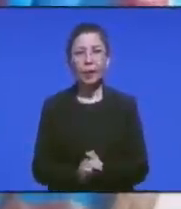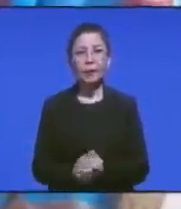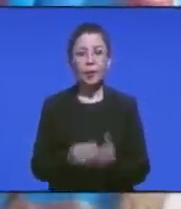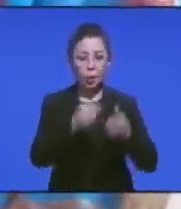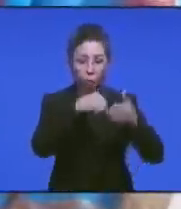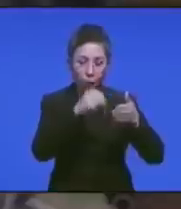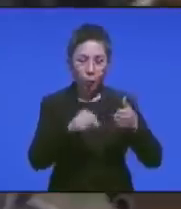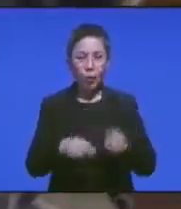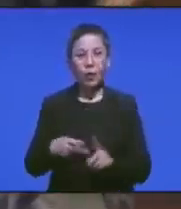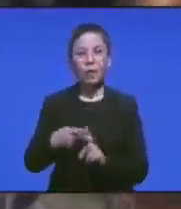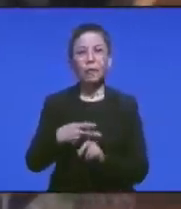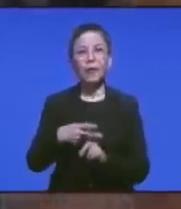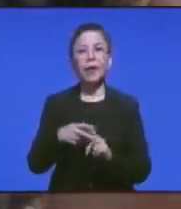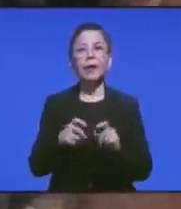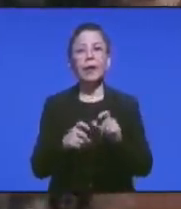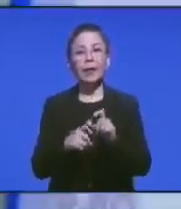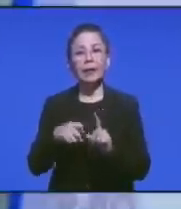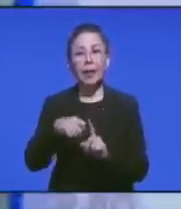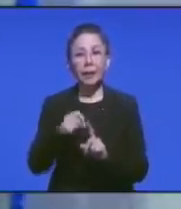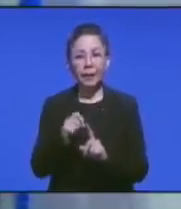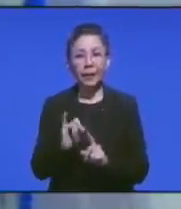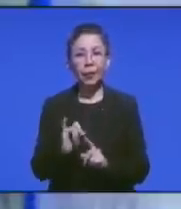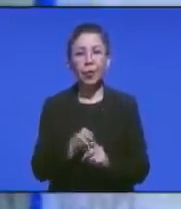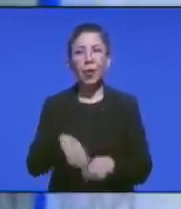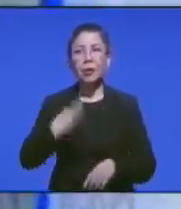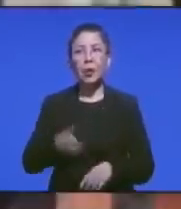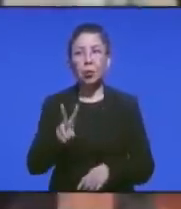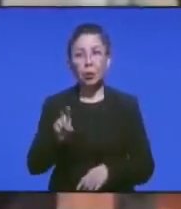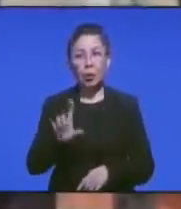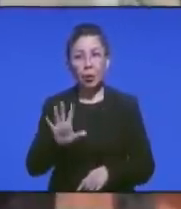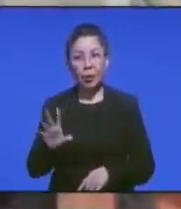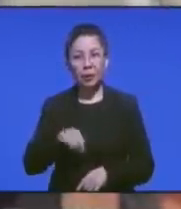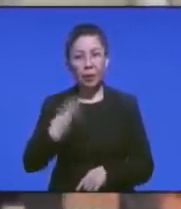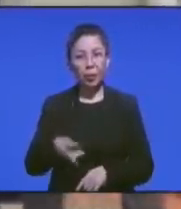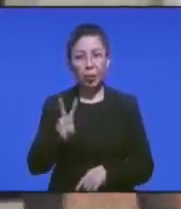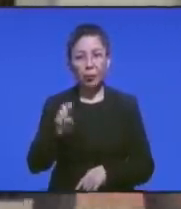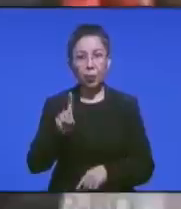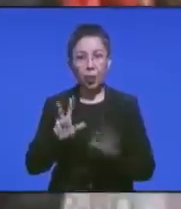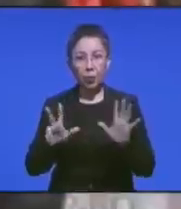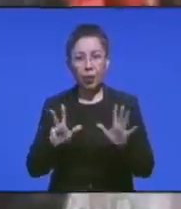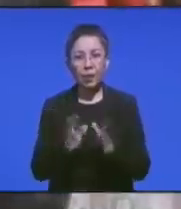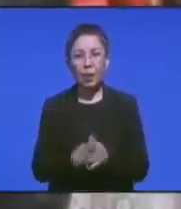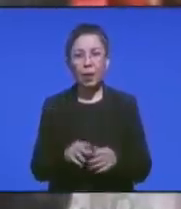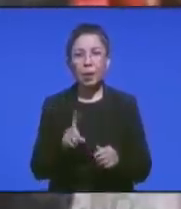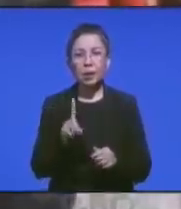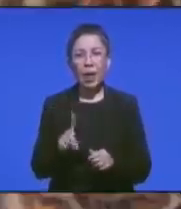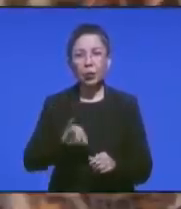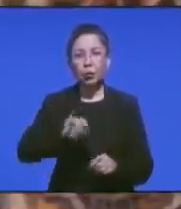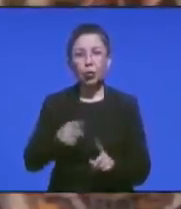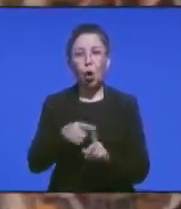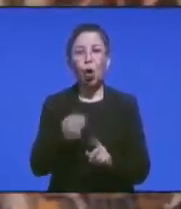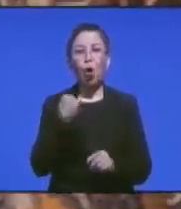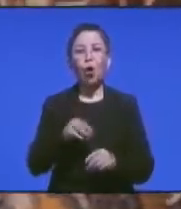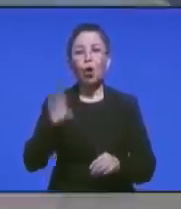data Konfederasi Serikat Pekerja Indonesia dalam kurun waktu 2015 hingga 2018, 1 juta orang